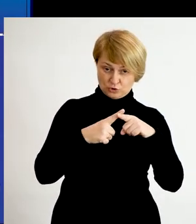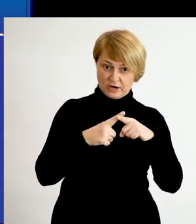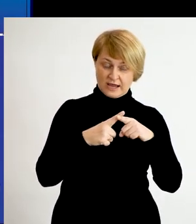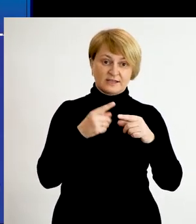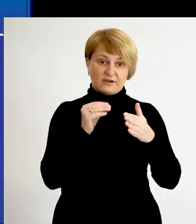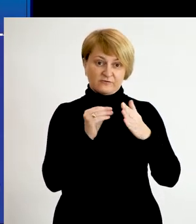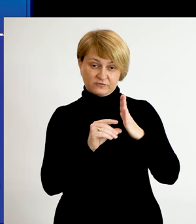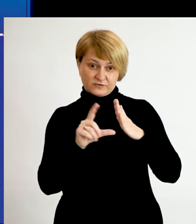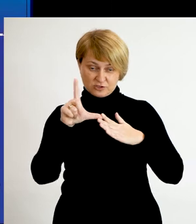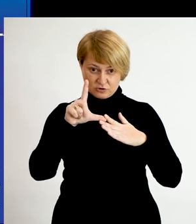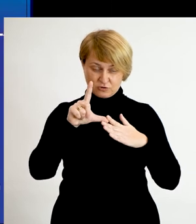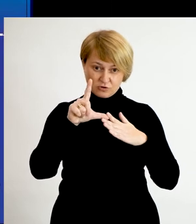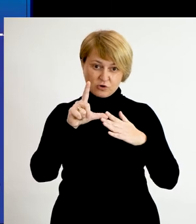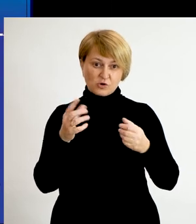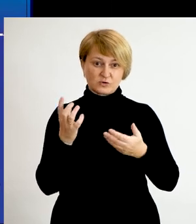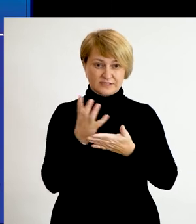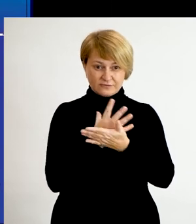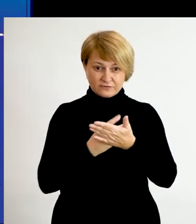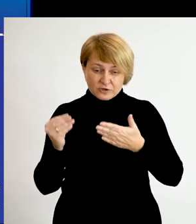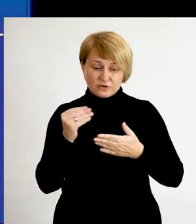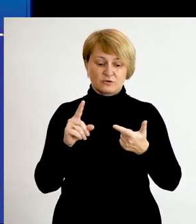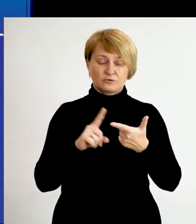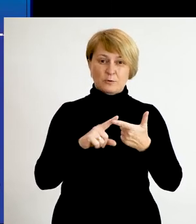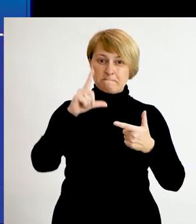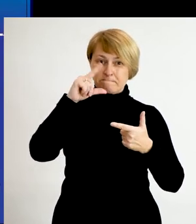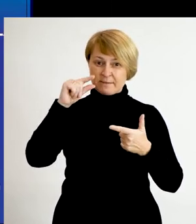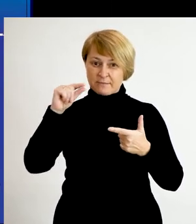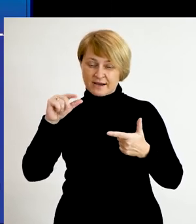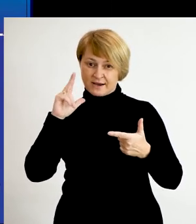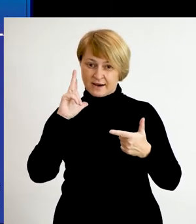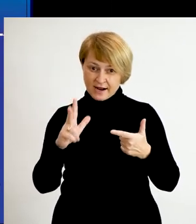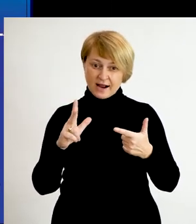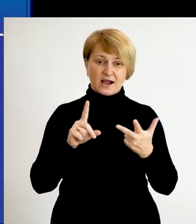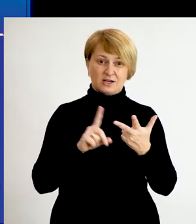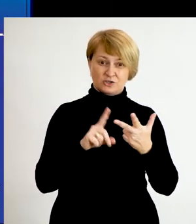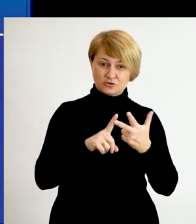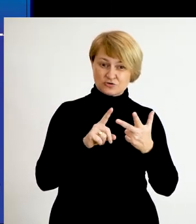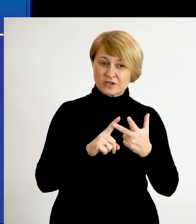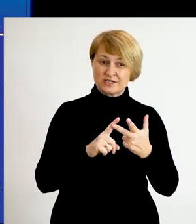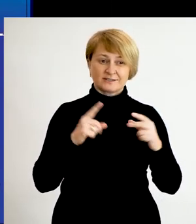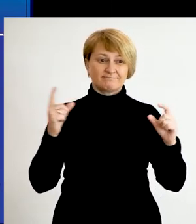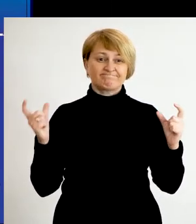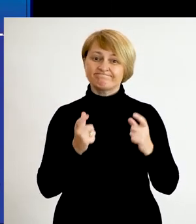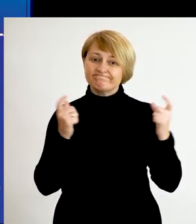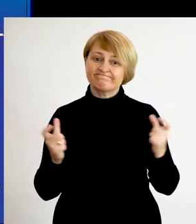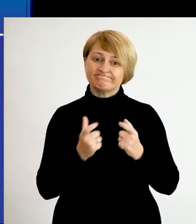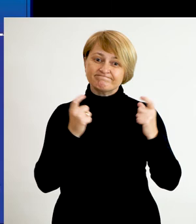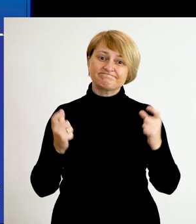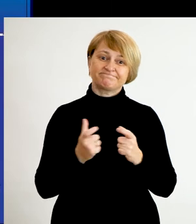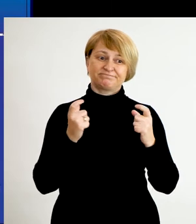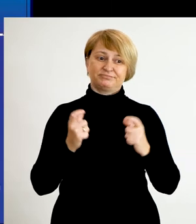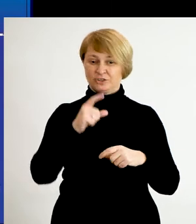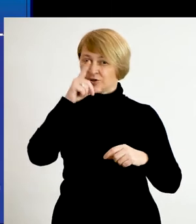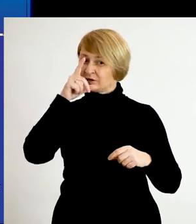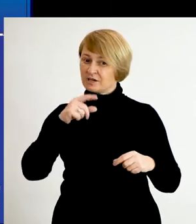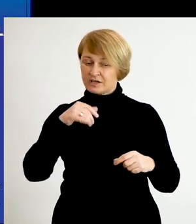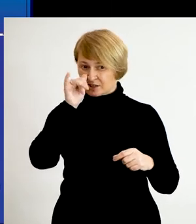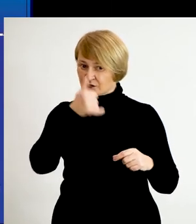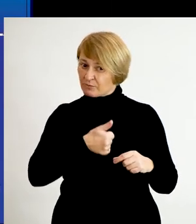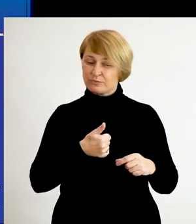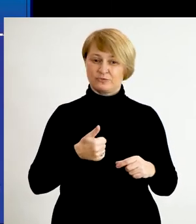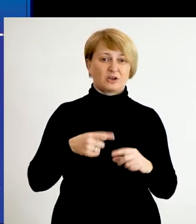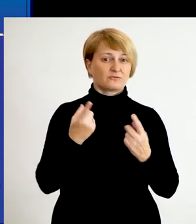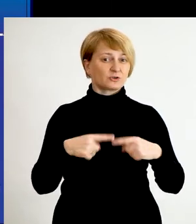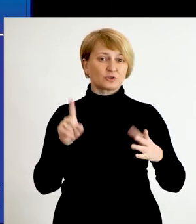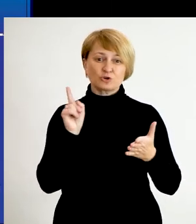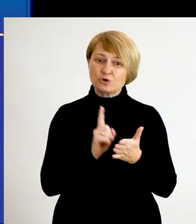wzrost płacy minimalnej, na pracownicze plany kapitałowe, to również takie zagrożenie inwestycyjne dla nas jest. I oczywiście, a jeżeli dodamy